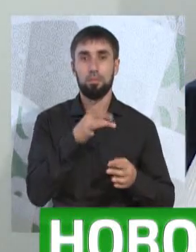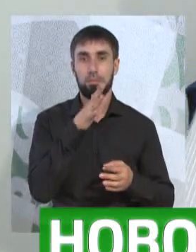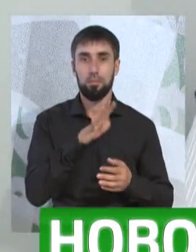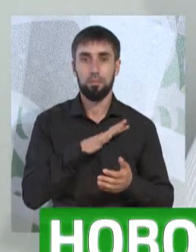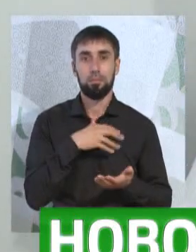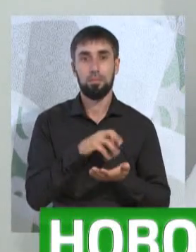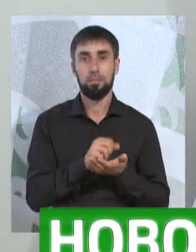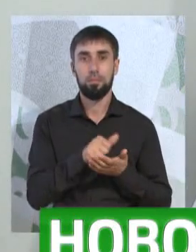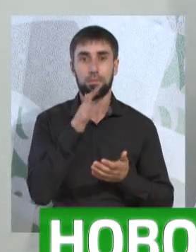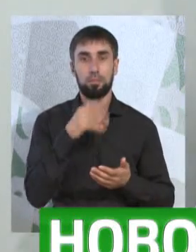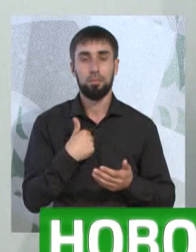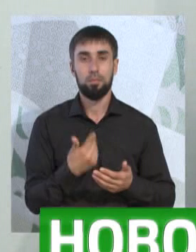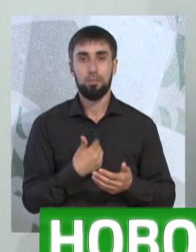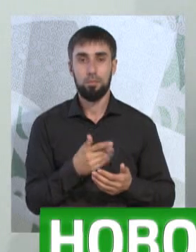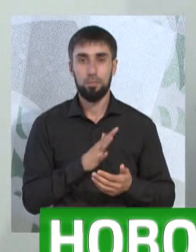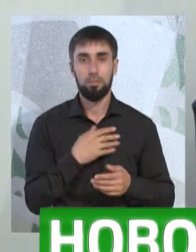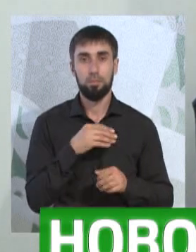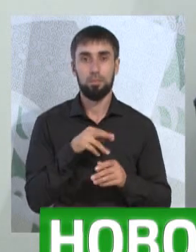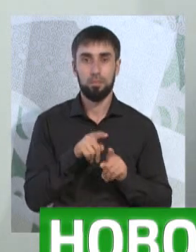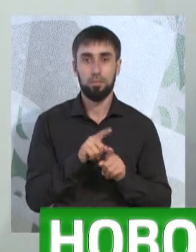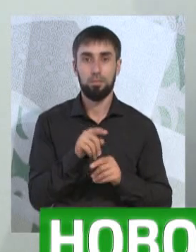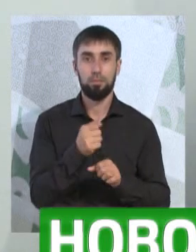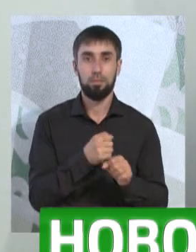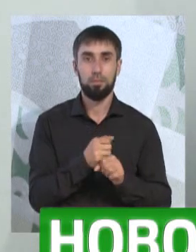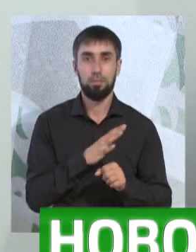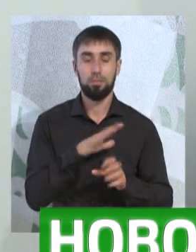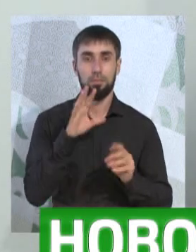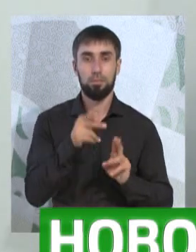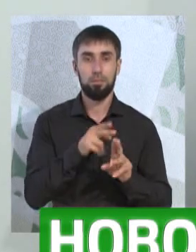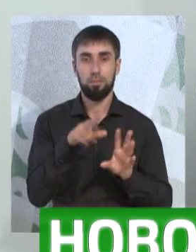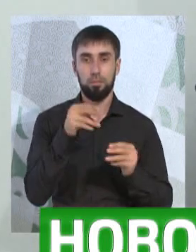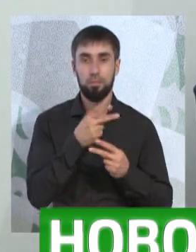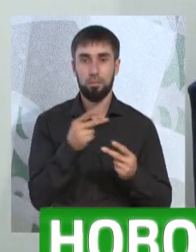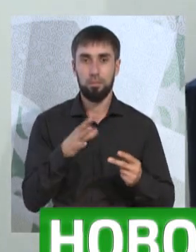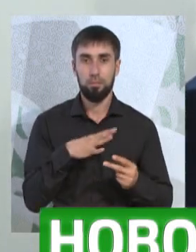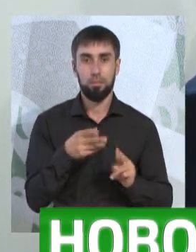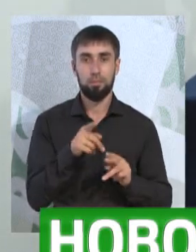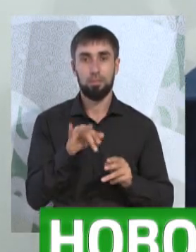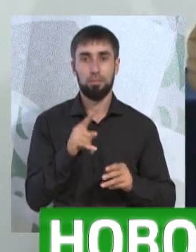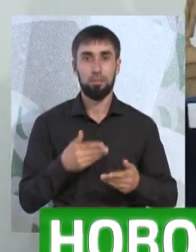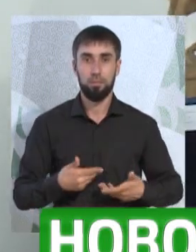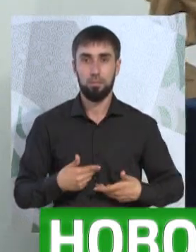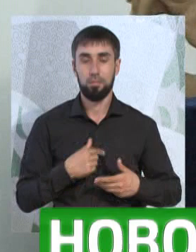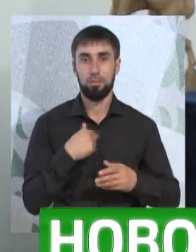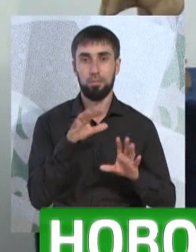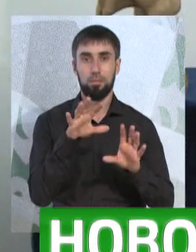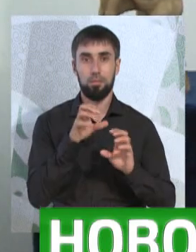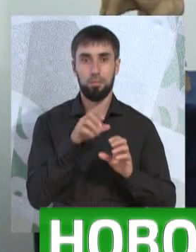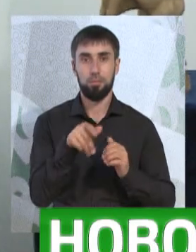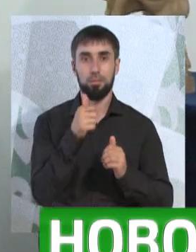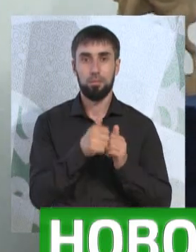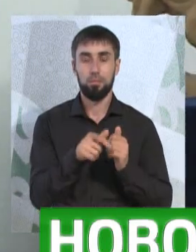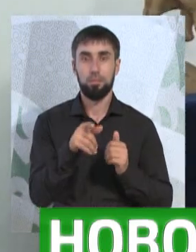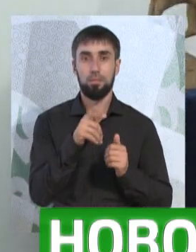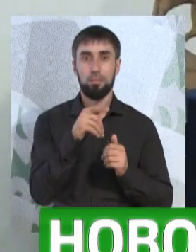когда желание было, подходил, сделался. Это все подсмотрено, это из жизни. Там каждый